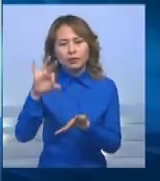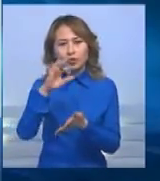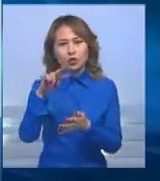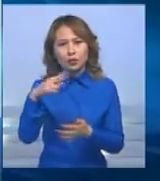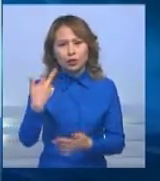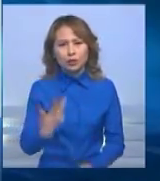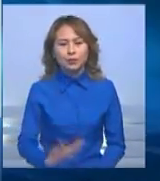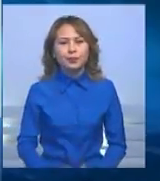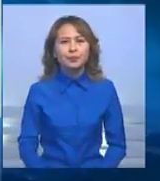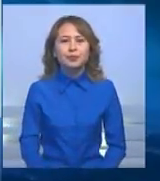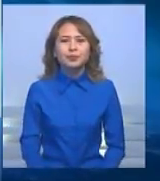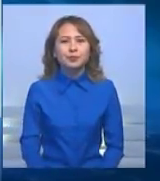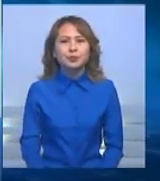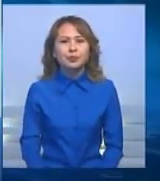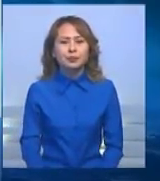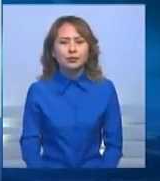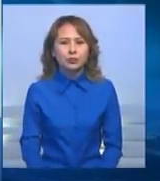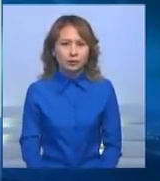нарығының 23 мүшесі қатысты.